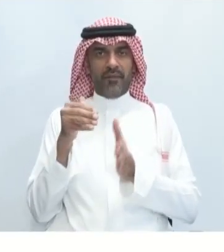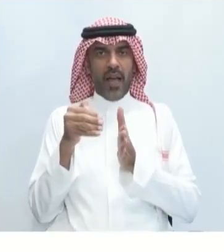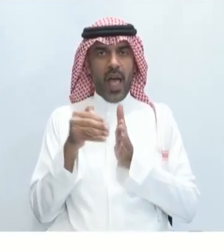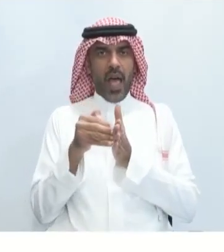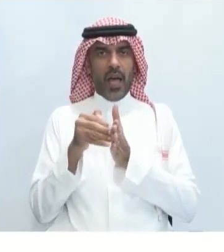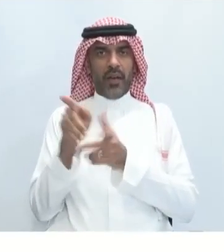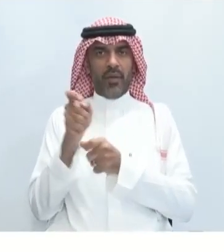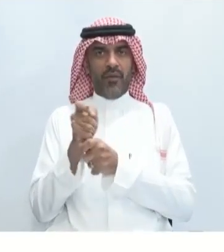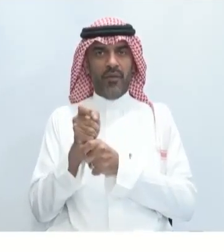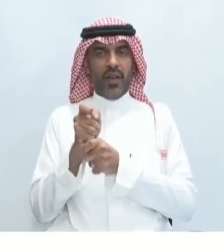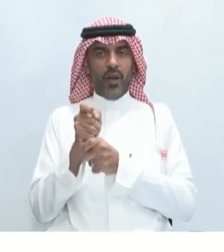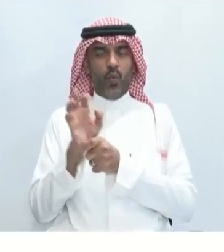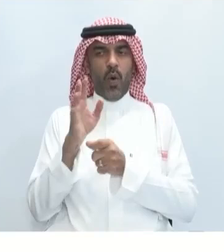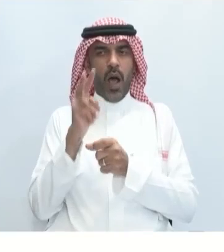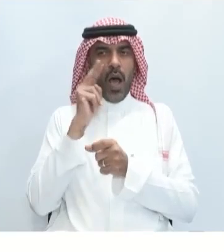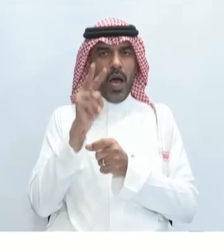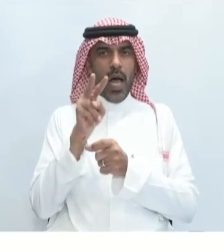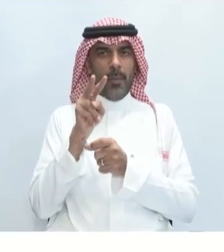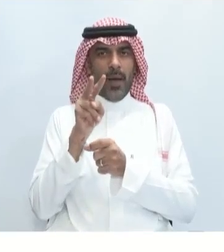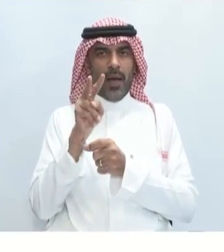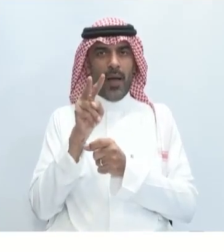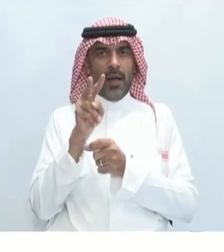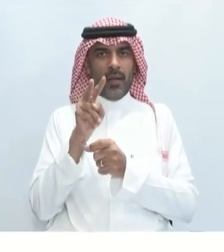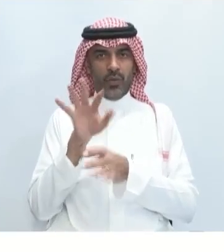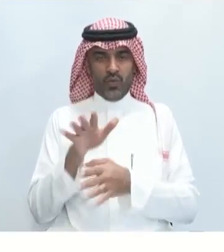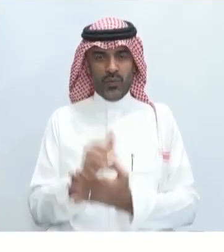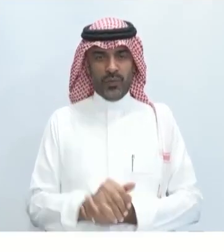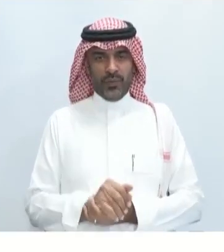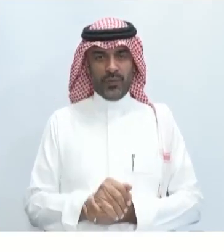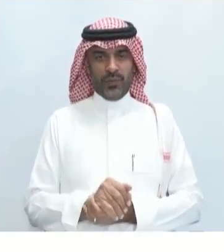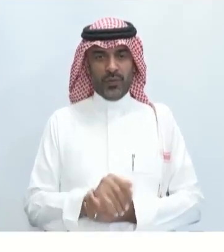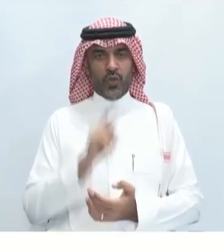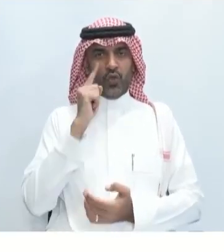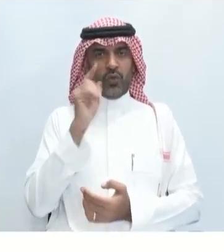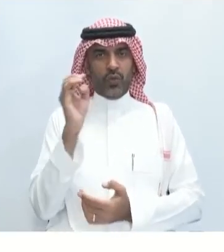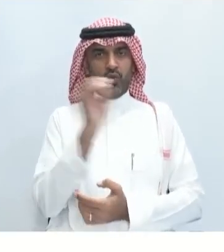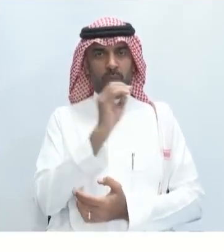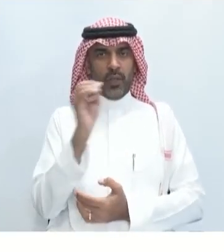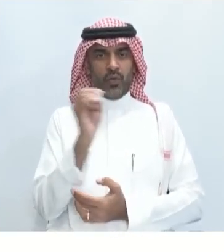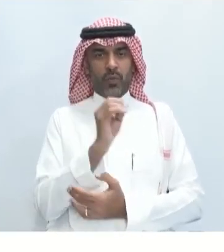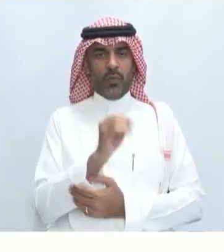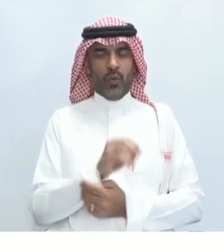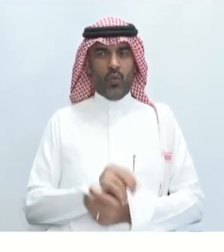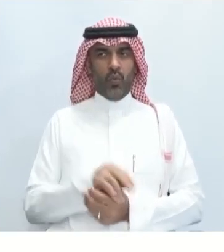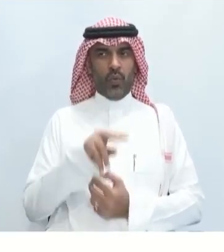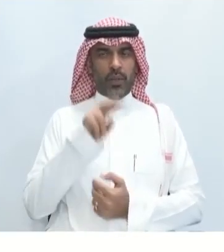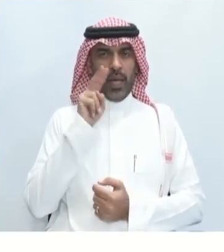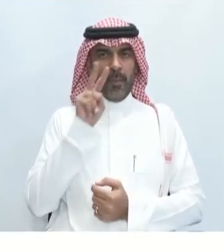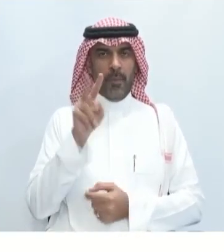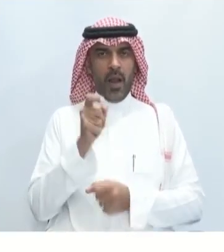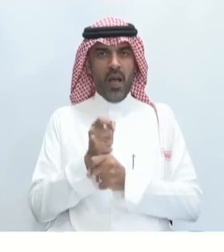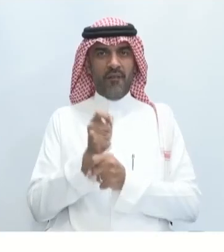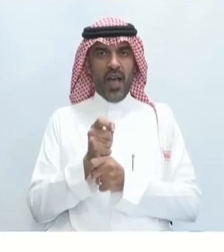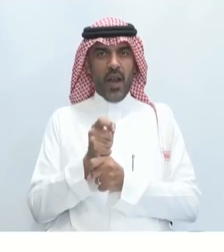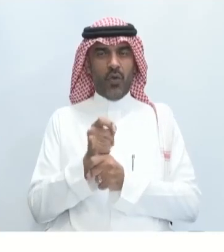فعل والعلامه الاعرابيه انظر الى هذه الجمل وتامل الافعال